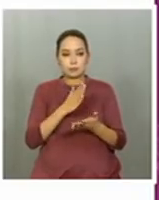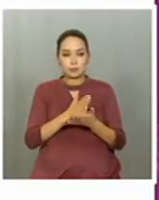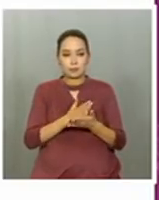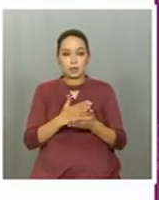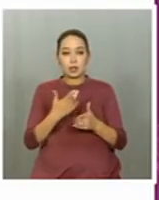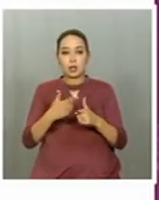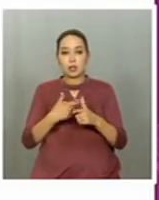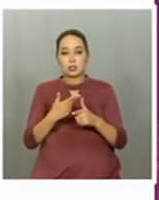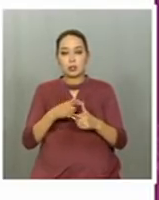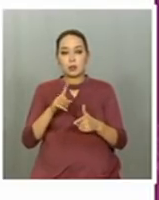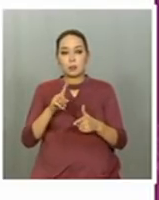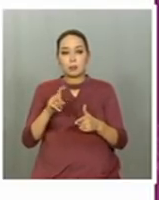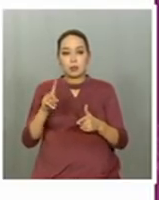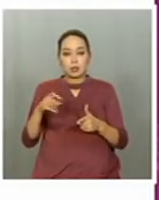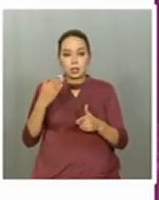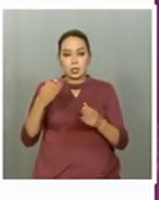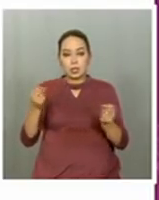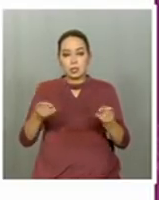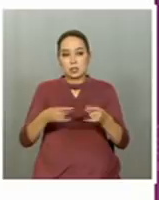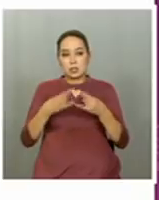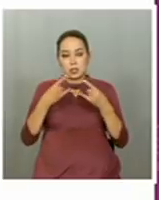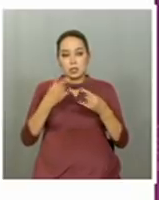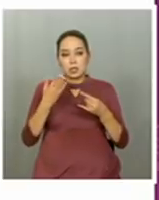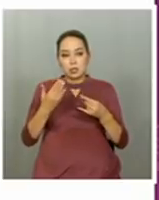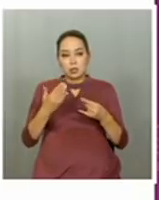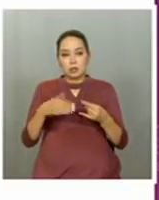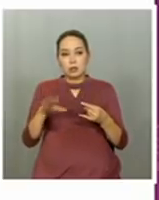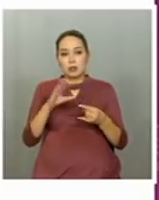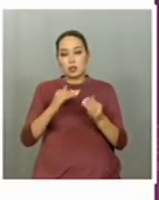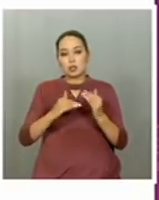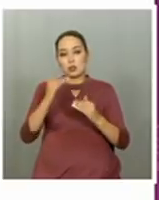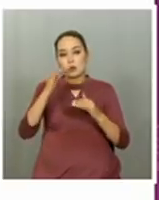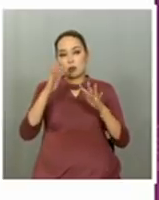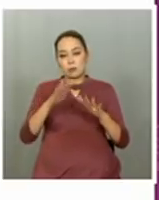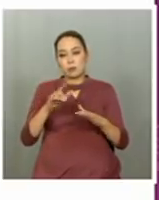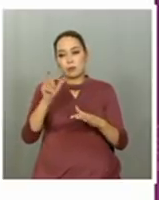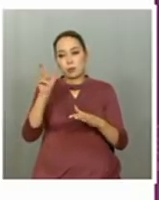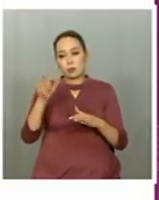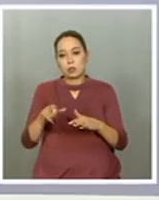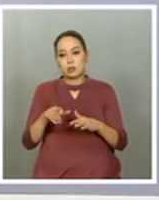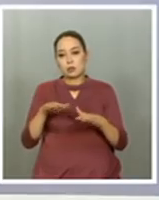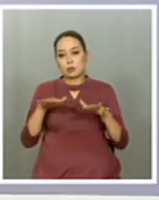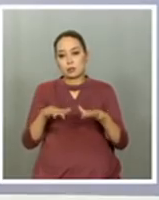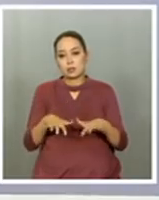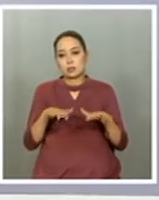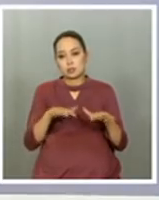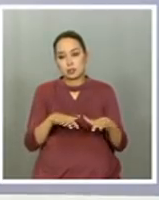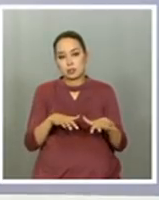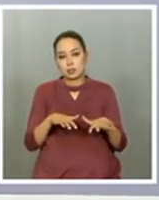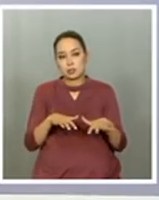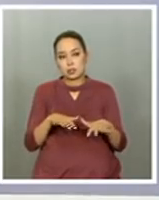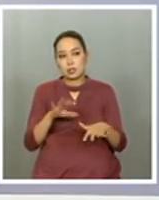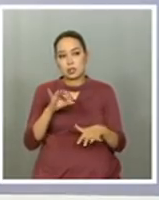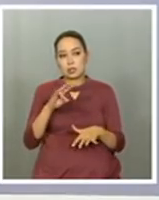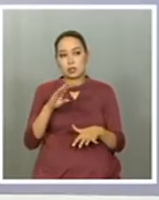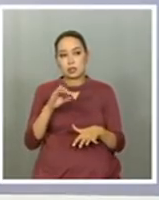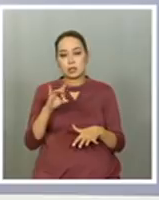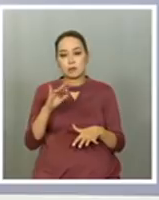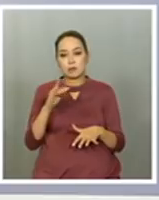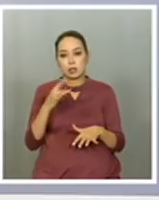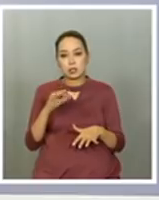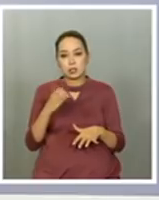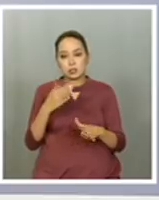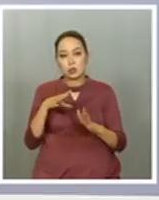батырмалар терезенің оң жақ жоғарғы бөлігінде орналасқан. Интерфейсті құрудың